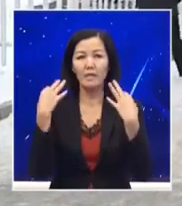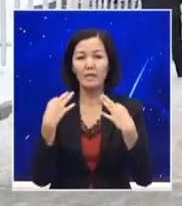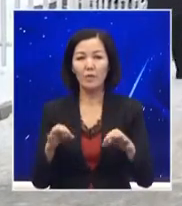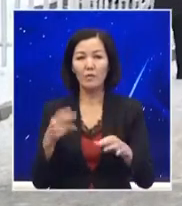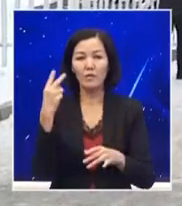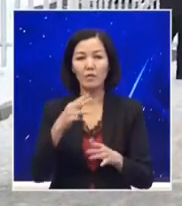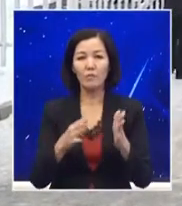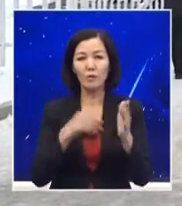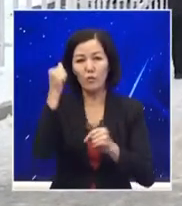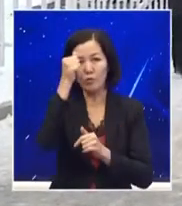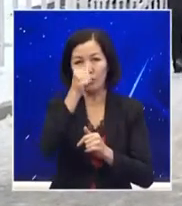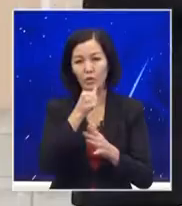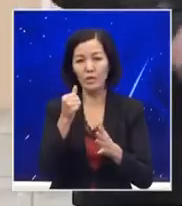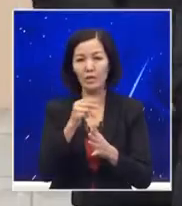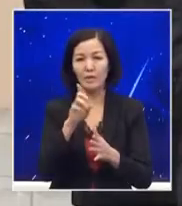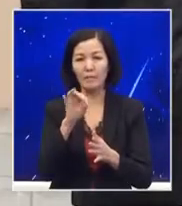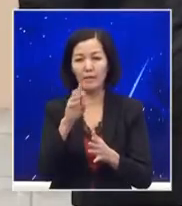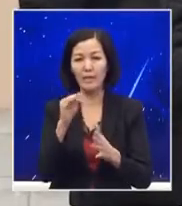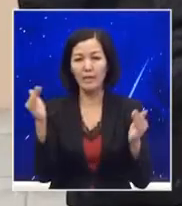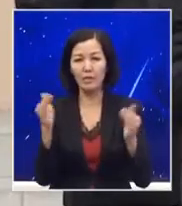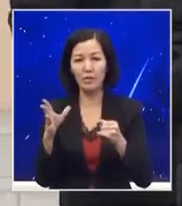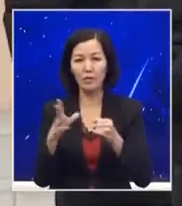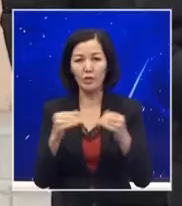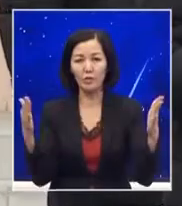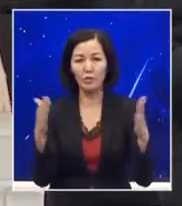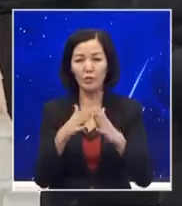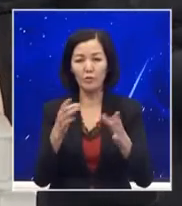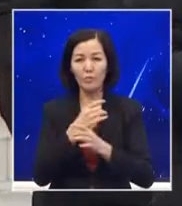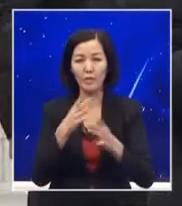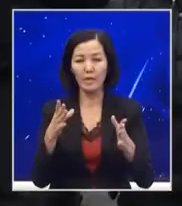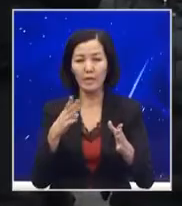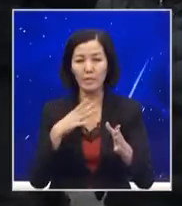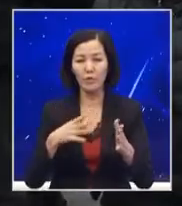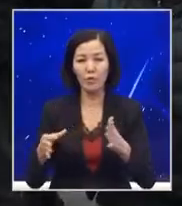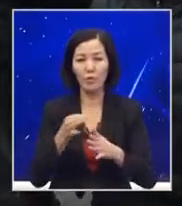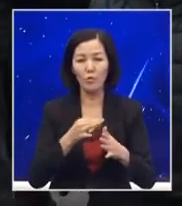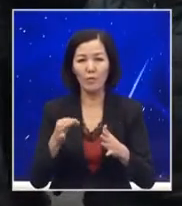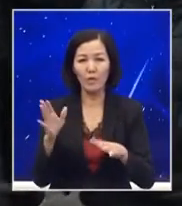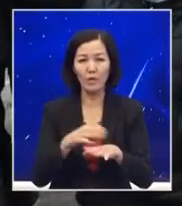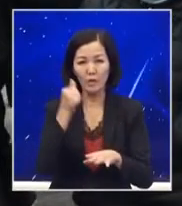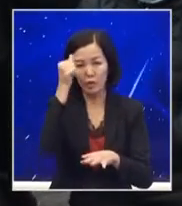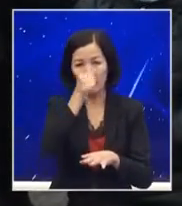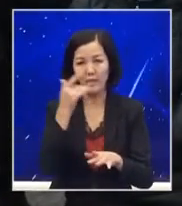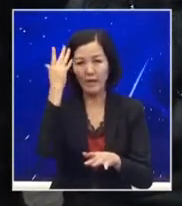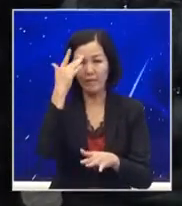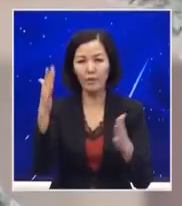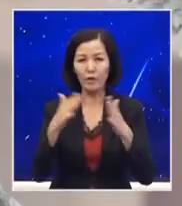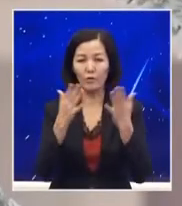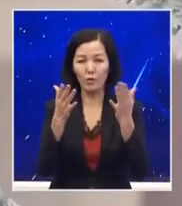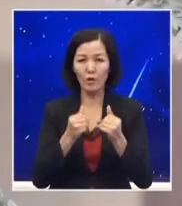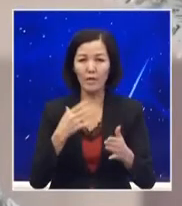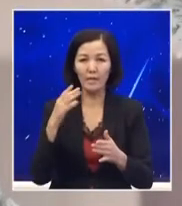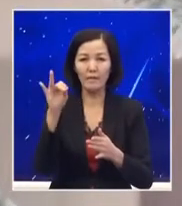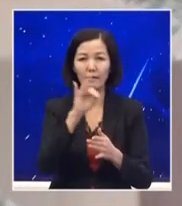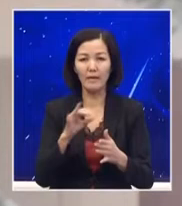Тәуелсіздігіміздің 29 жылдығы береке коттеджді қалашық тұрғындары үшін берекелі болды. Жылдар бойы армандаған баспаналарына қол жеткізді. Тарихи маңызы